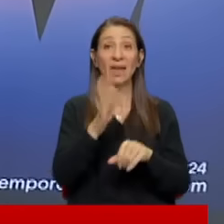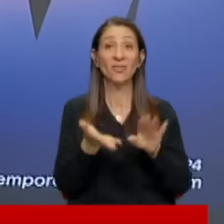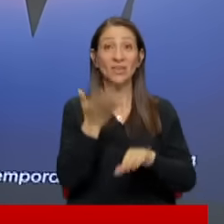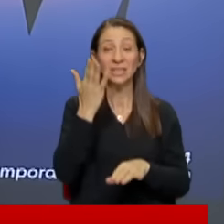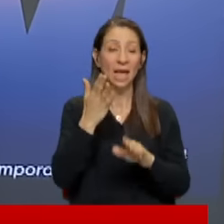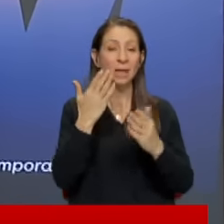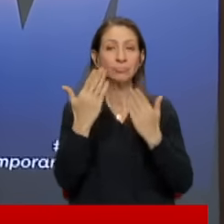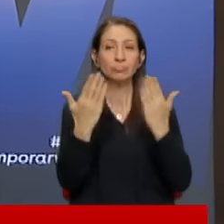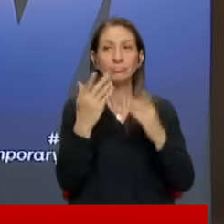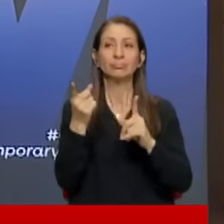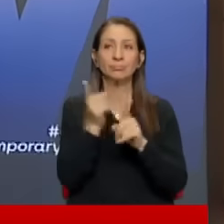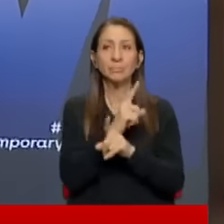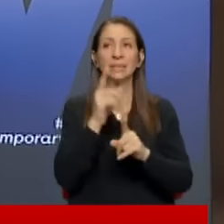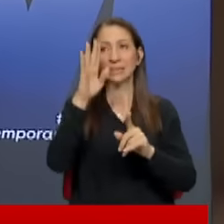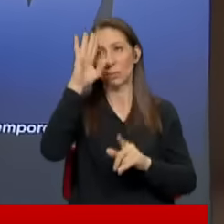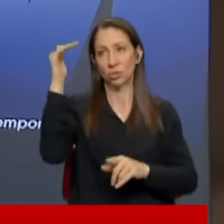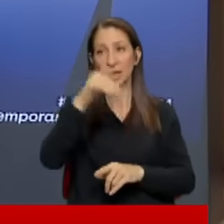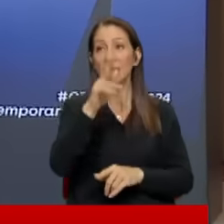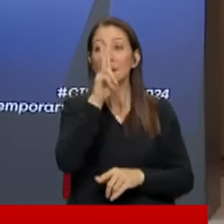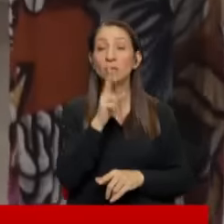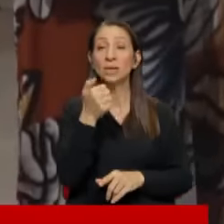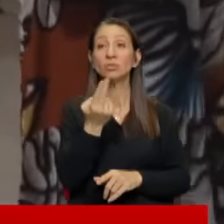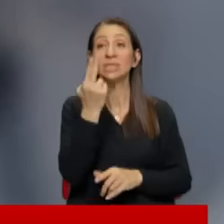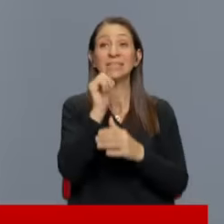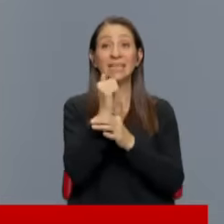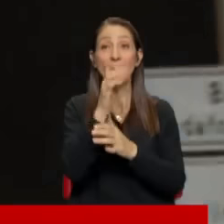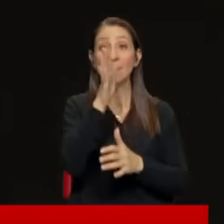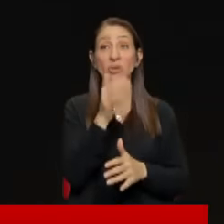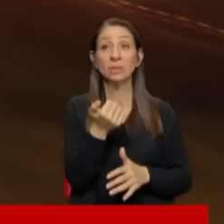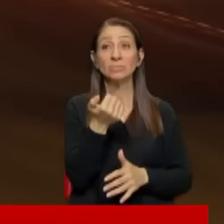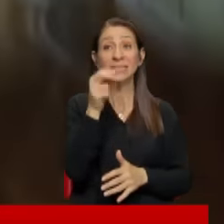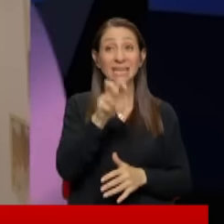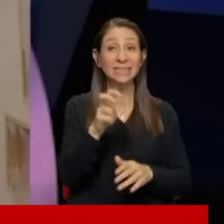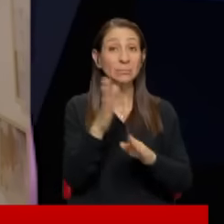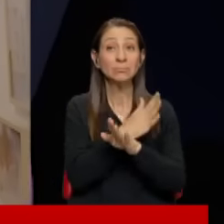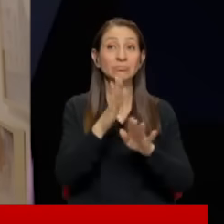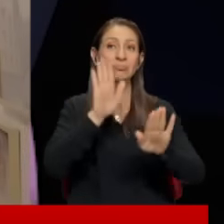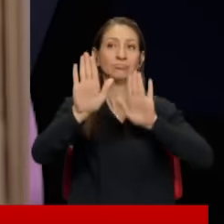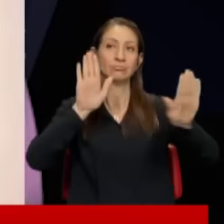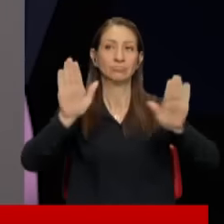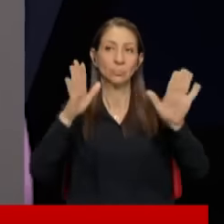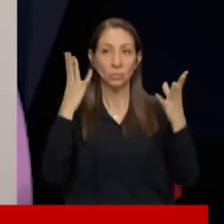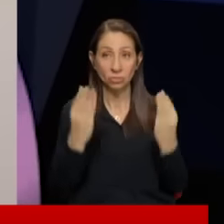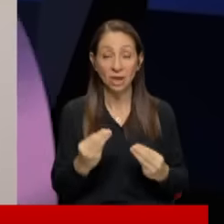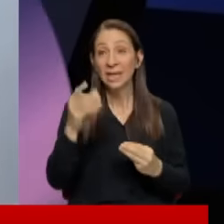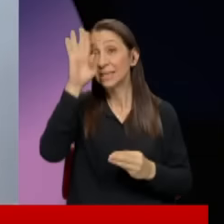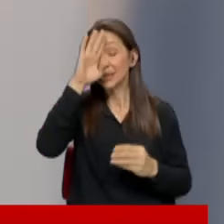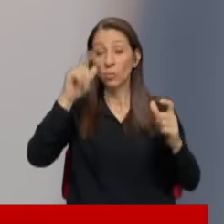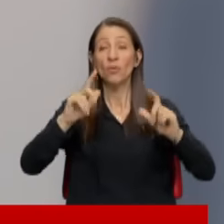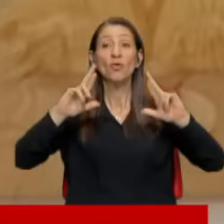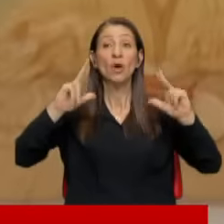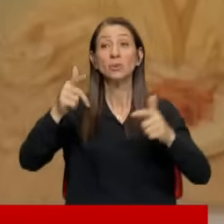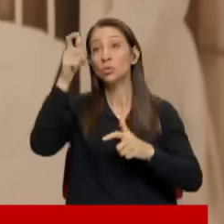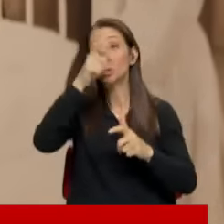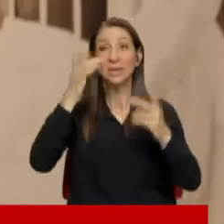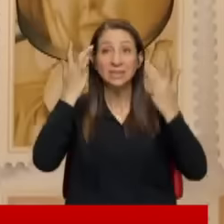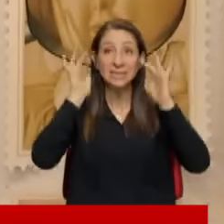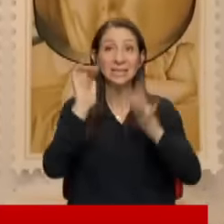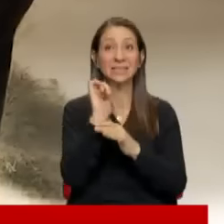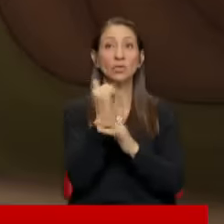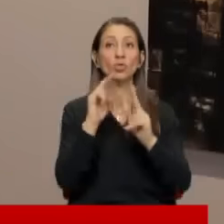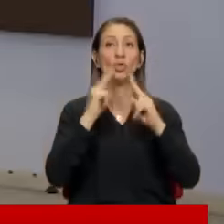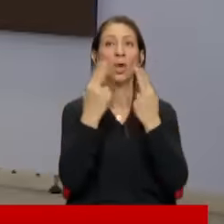fazla koleksiyoner İstanbul'a gelecek. 267 sanatçının 568 eseri sergilenecek. İstanbul'daki fuarla Türkiye'nin çağdaş